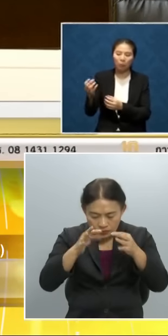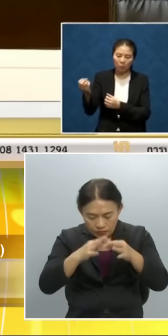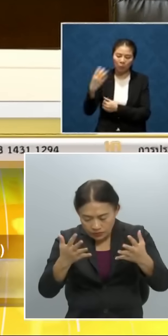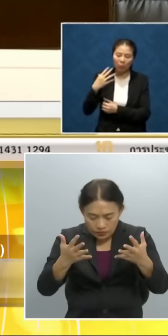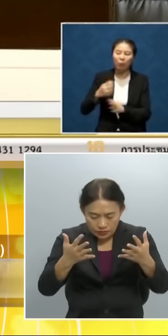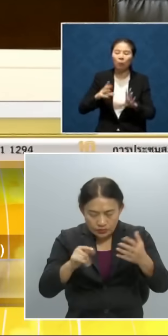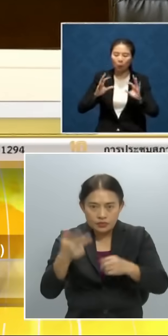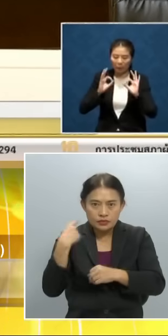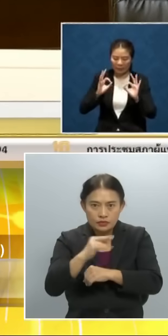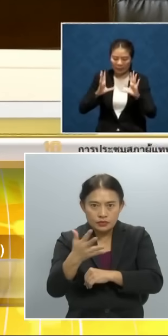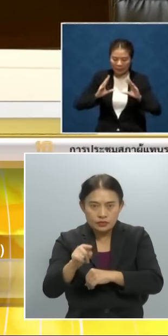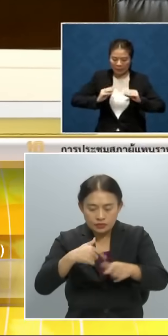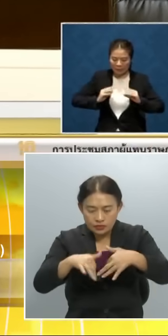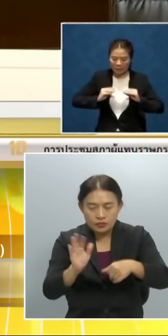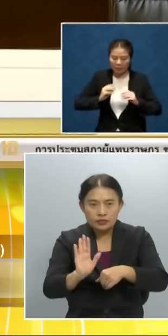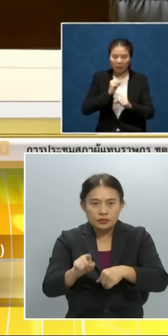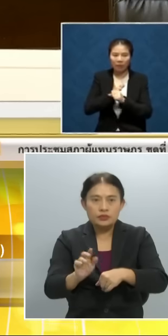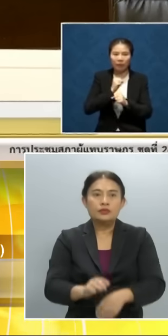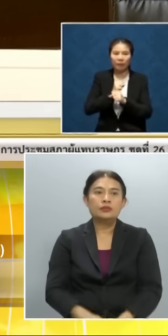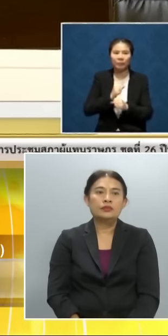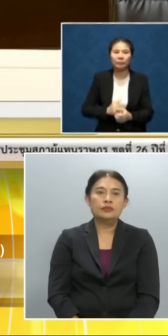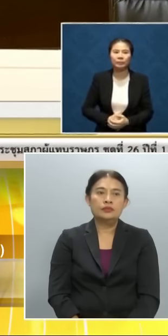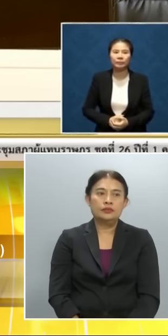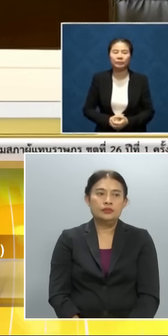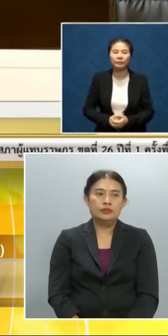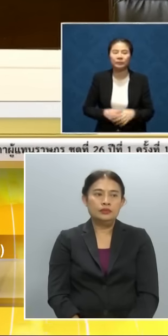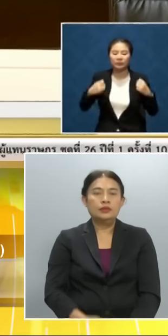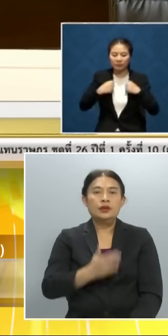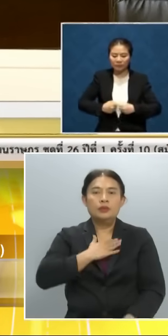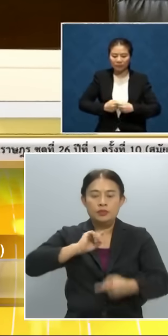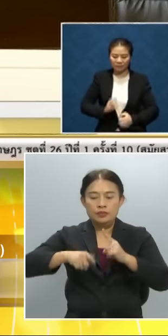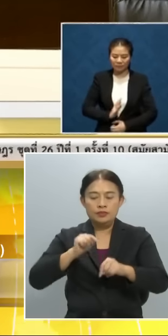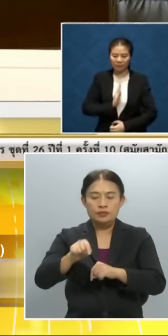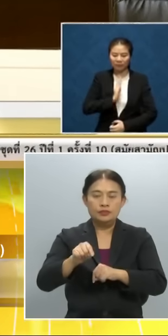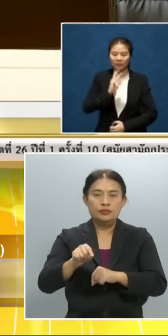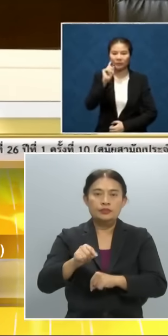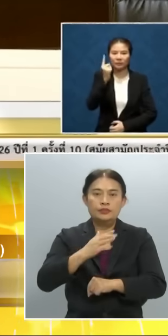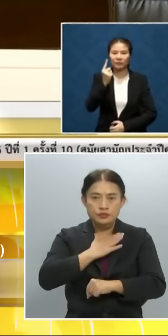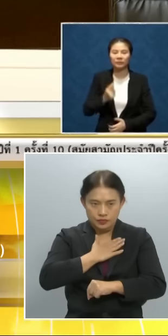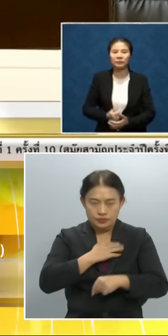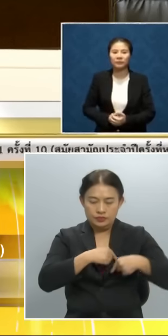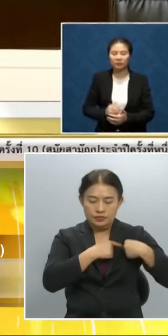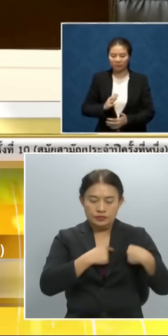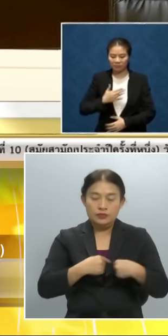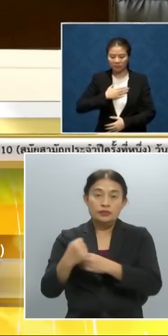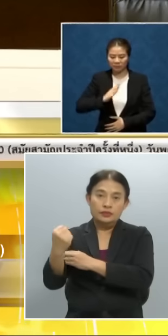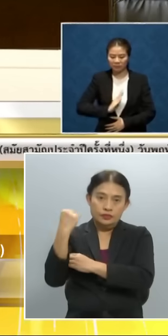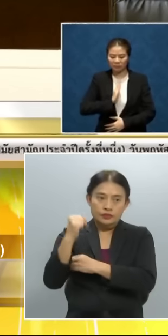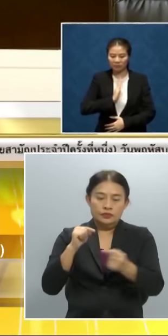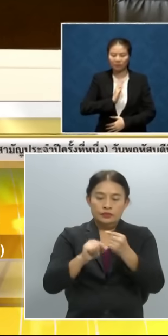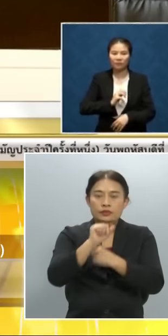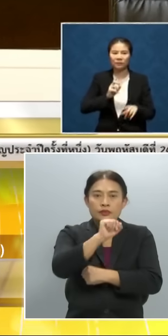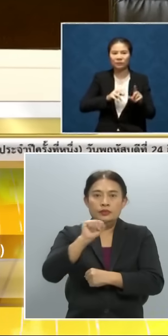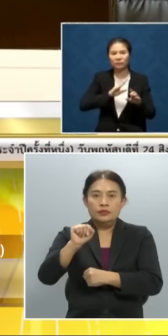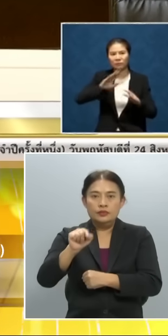ไม่ได้เป็นประโยชน์กับพี่น้องประชาชนนะครับแต่ผมเชื่อว่าเพื่อนของผมคนนี้เนี่ยเป็นคนที่จ จิตใจเข้มแข็งอยู่แล้วนะครับเป็นส.ส.เขตมาตั้ง